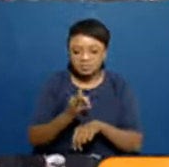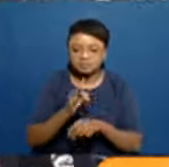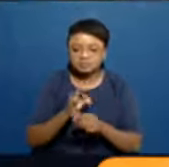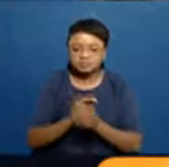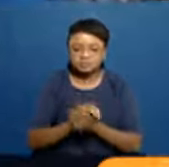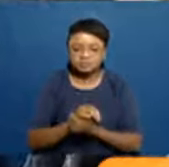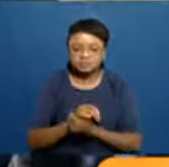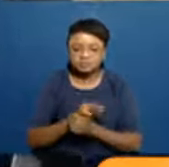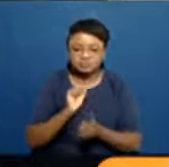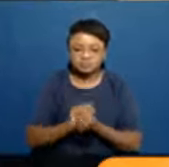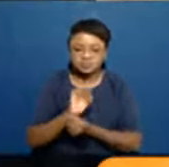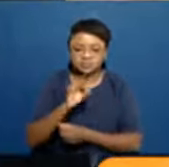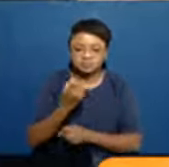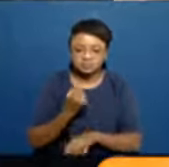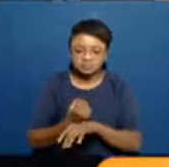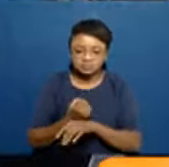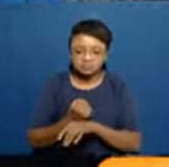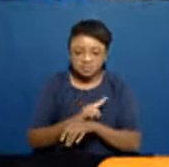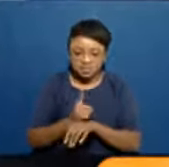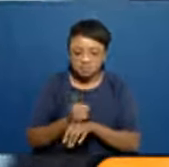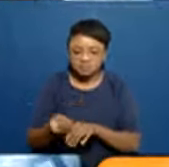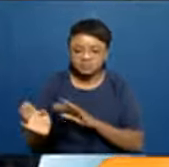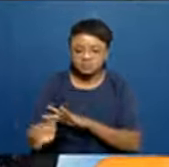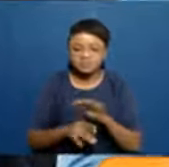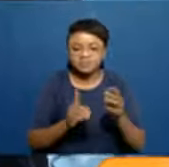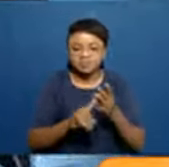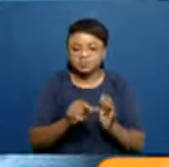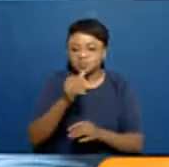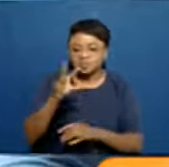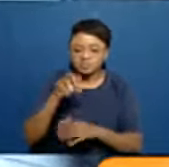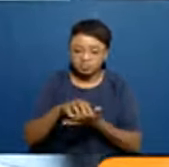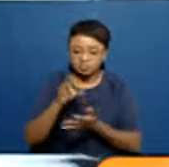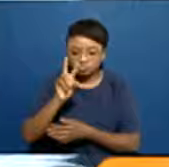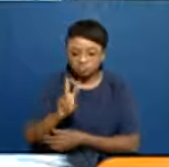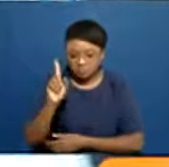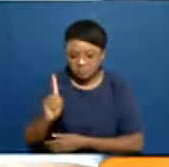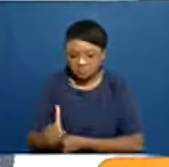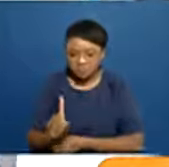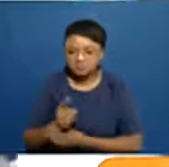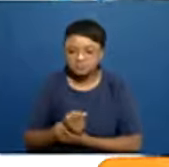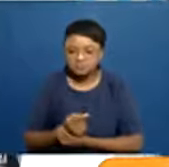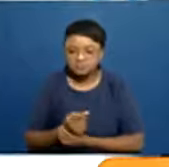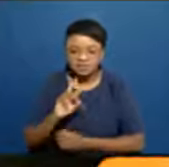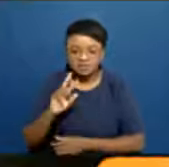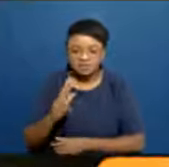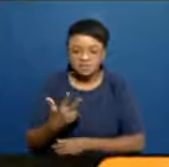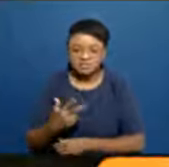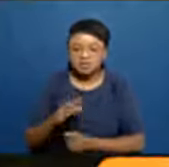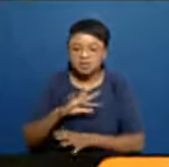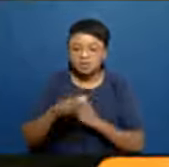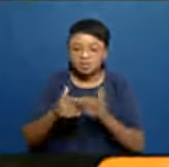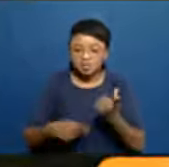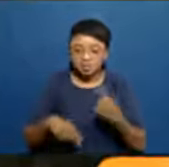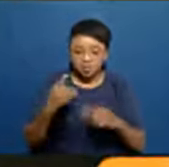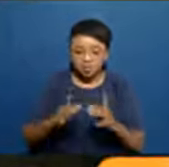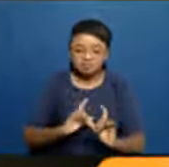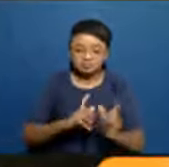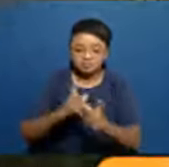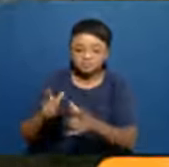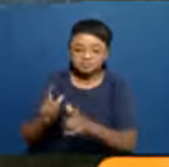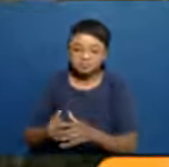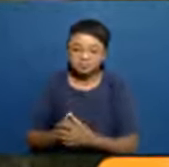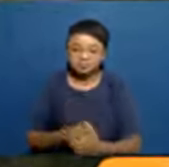13. Franklin Bet na Moses Simio walimaliza katika nafasi za pili na tatu mtawalia. Washindi walikabidhiwa shilingi 1030 huku timu